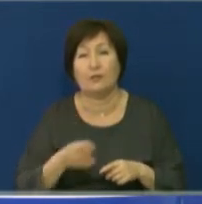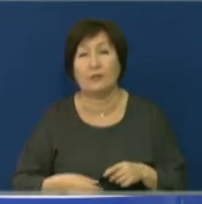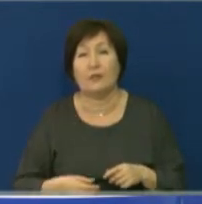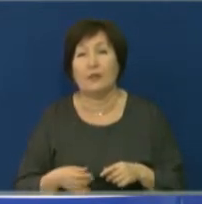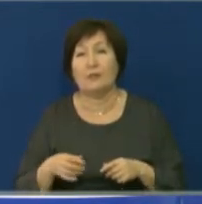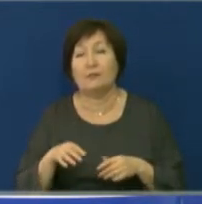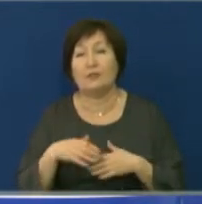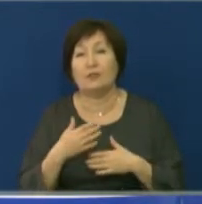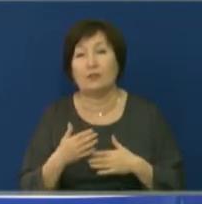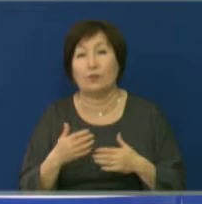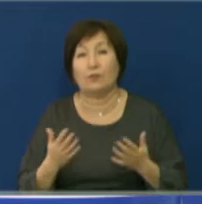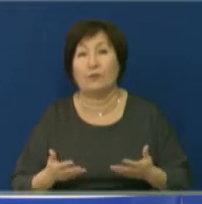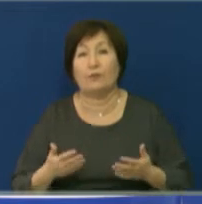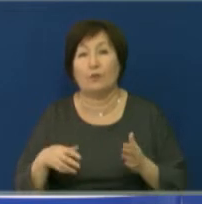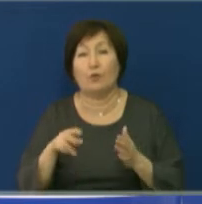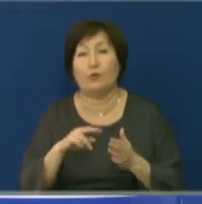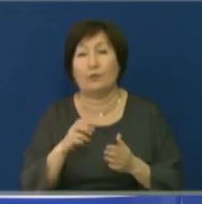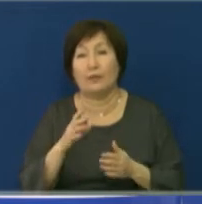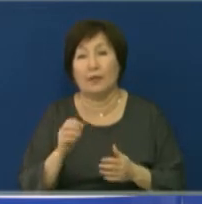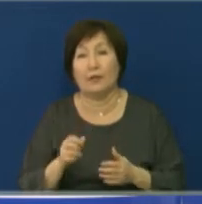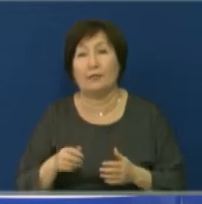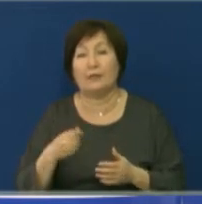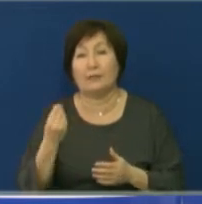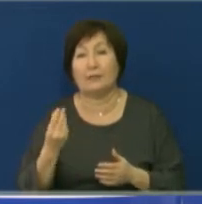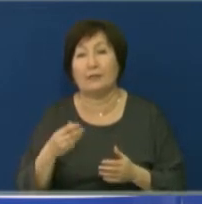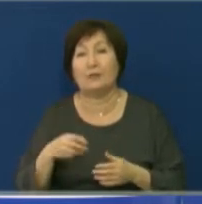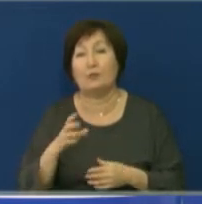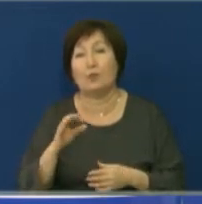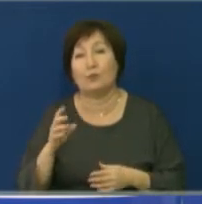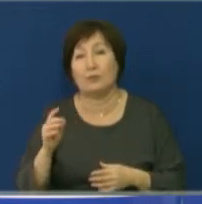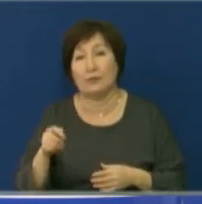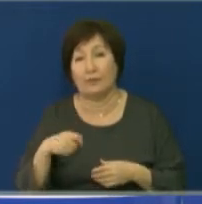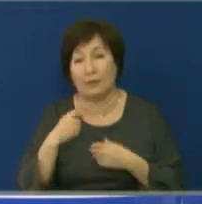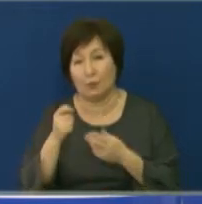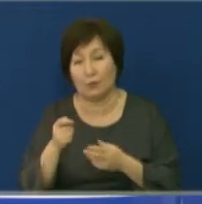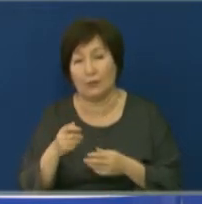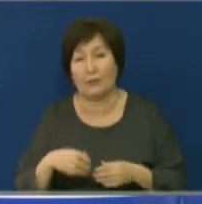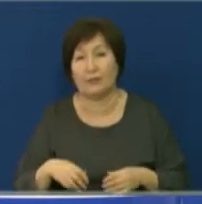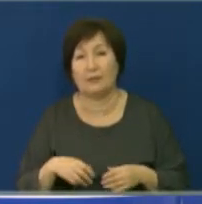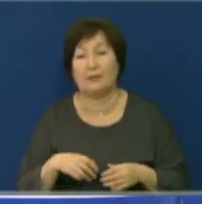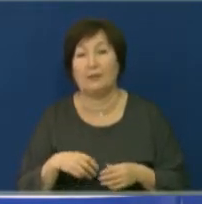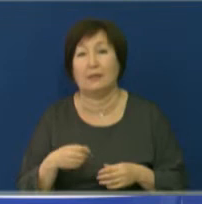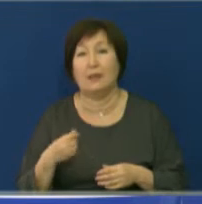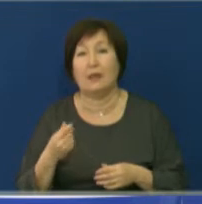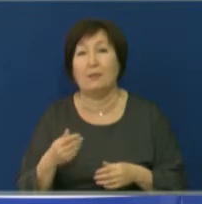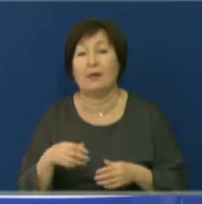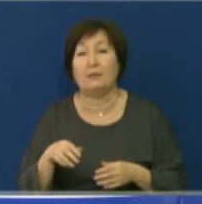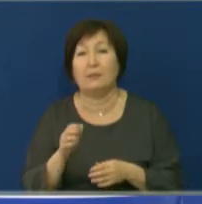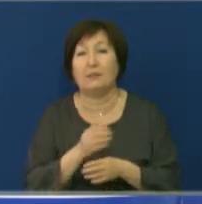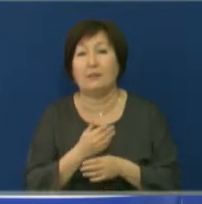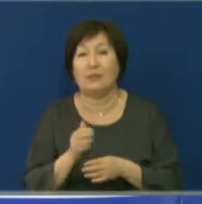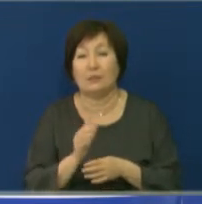государственного жилого фонда, внебюджетные средства и на деньги спонсоров. Сейчас ведется активная работа по ипотечному кредитованию в рамках